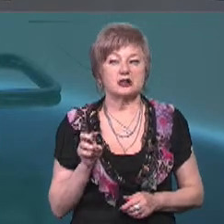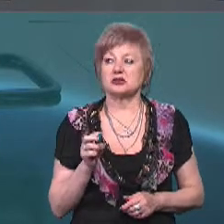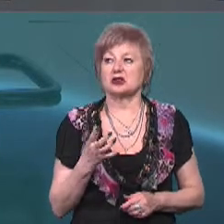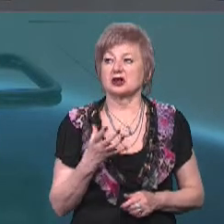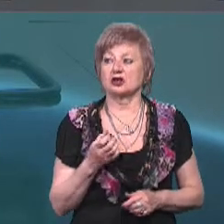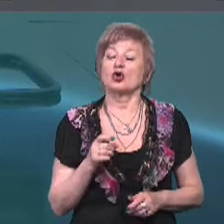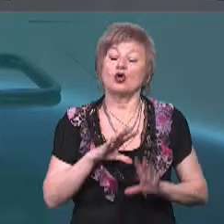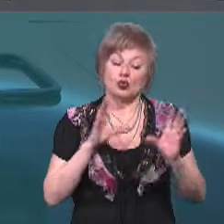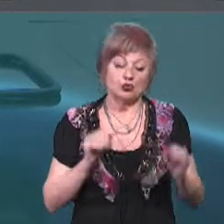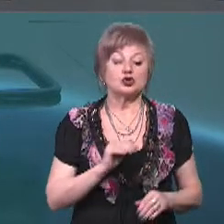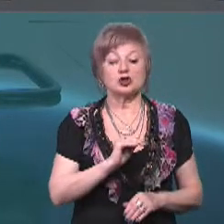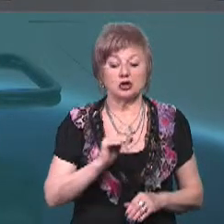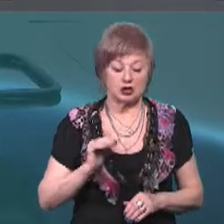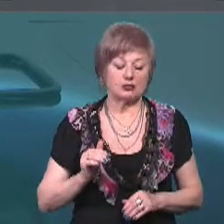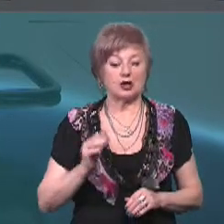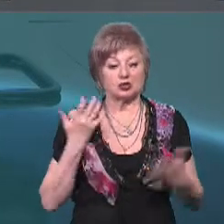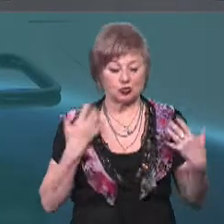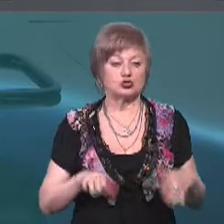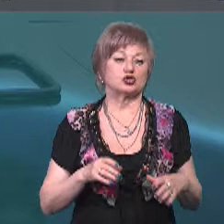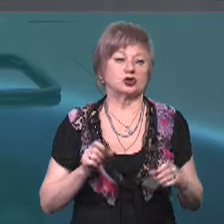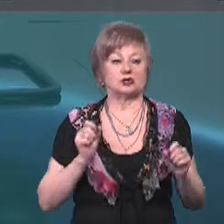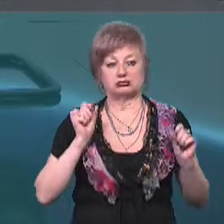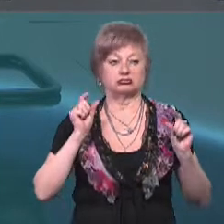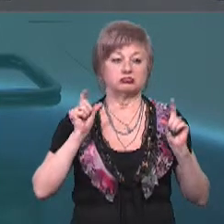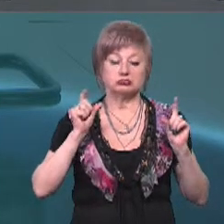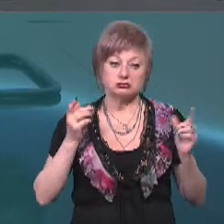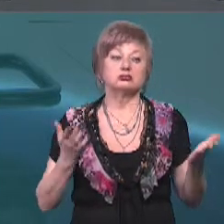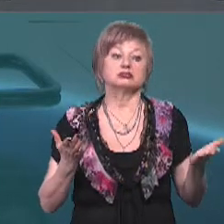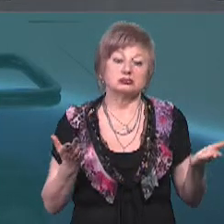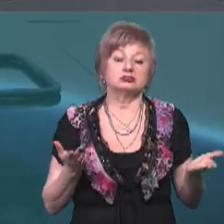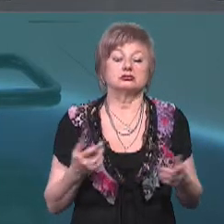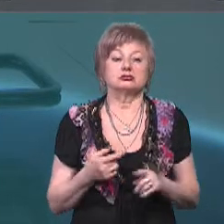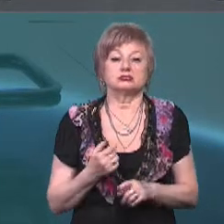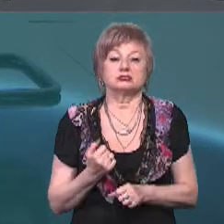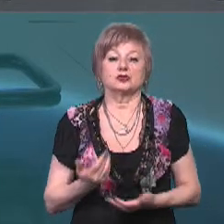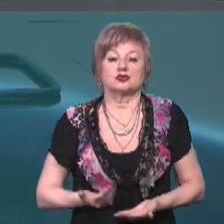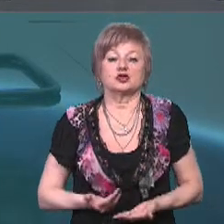От, нормально хлопці оговталися, Україна підтримує.